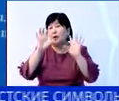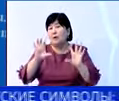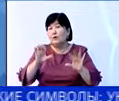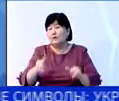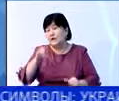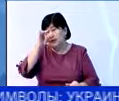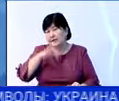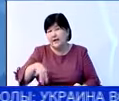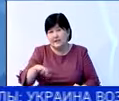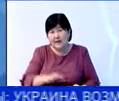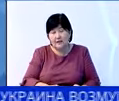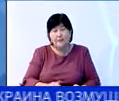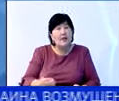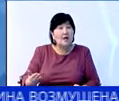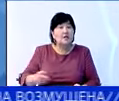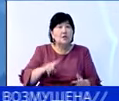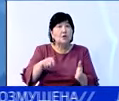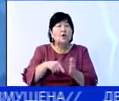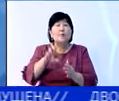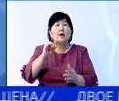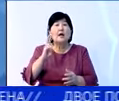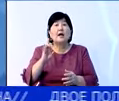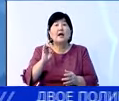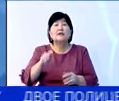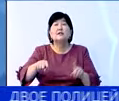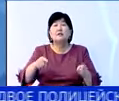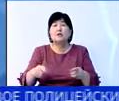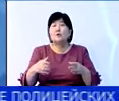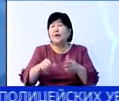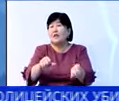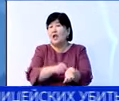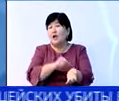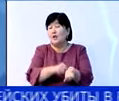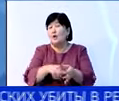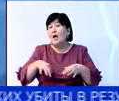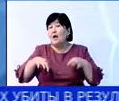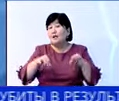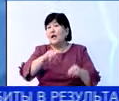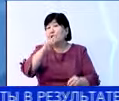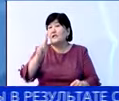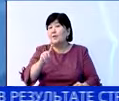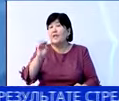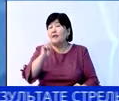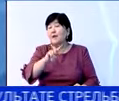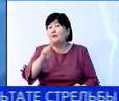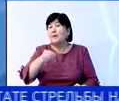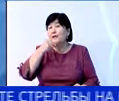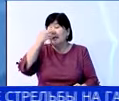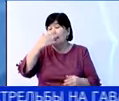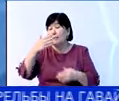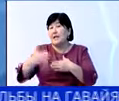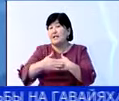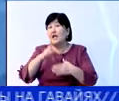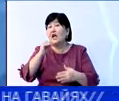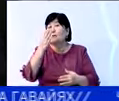Казахстан. Житель города Байконур задержан с крупной партией наркотиков на трассе Западная Европа, Западный Китай вблизи